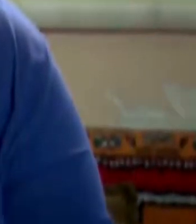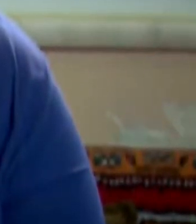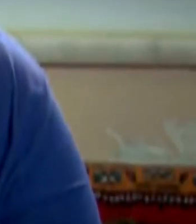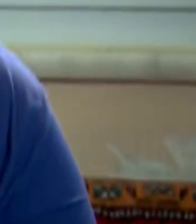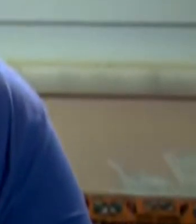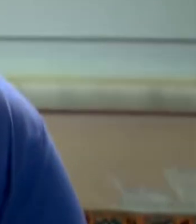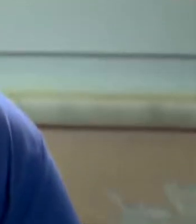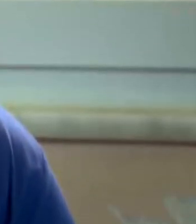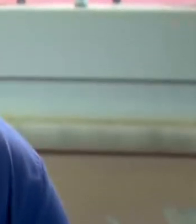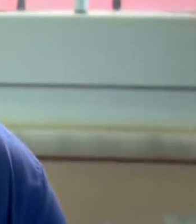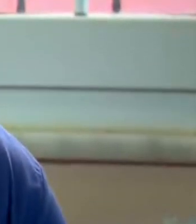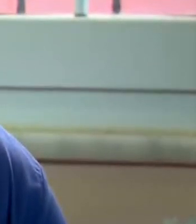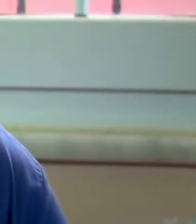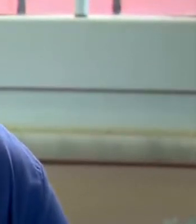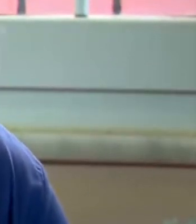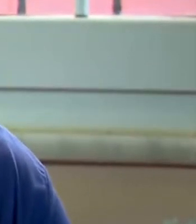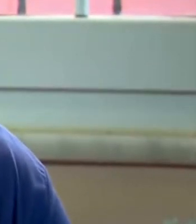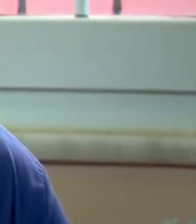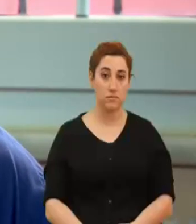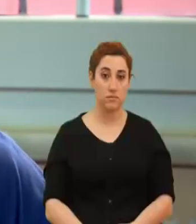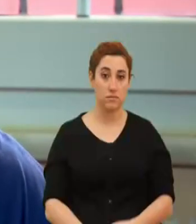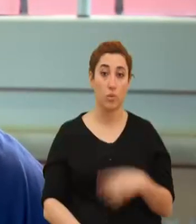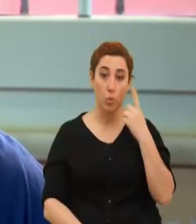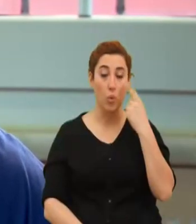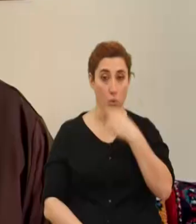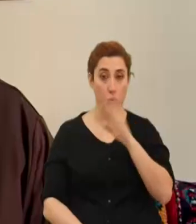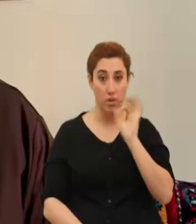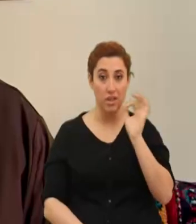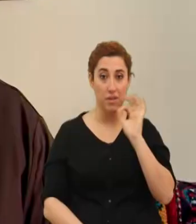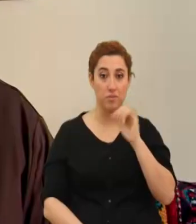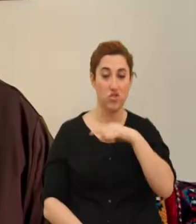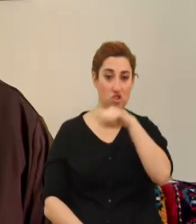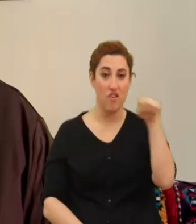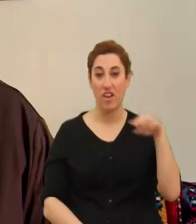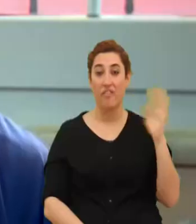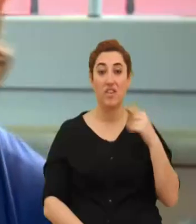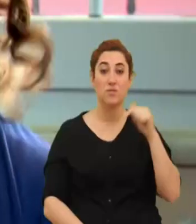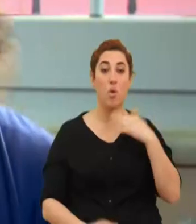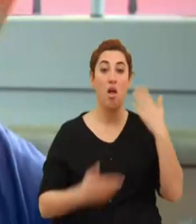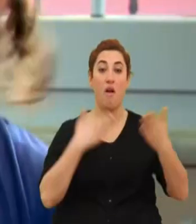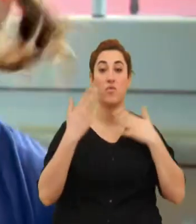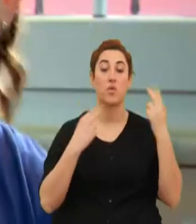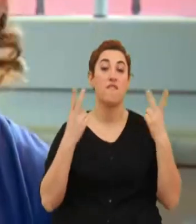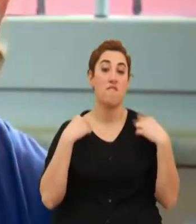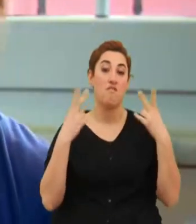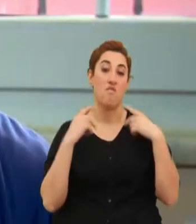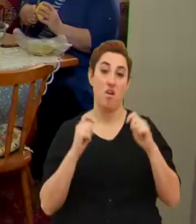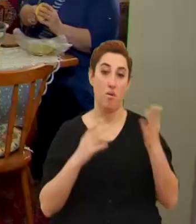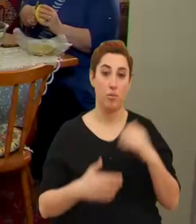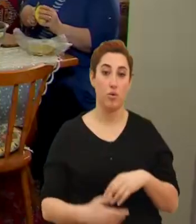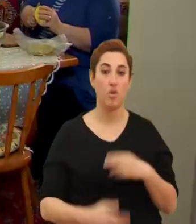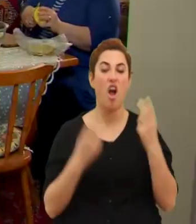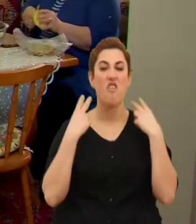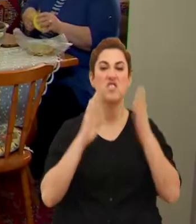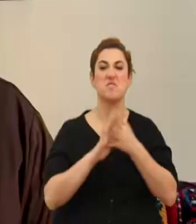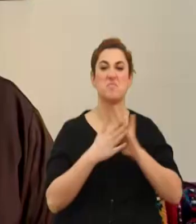Gördün değil mi çevreyi? Nasıl böyle anlatıyordu, kasım kasım kasılıyordu.